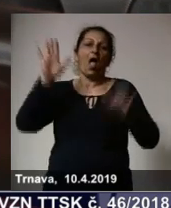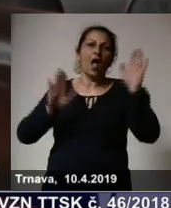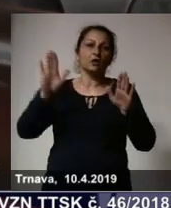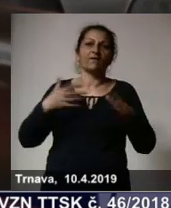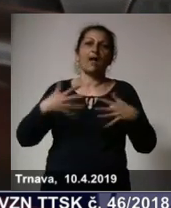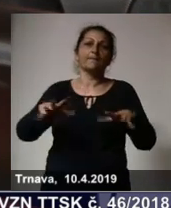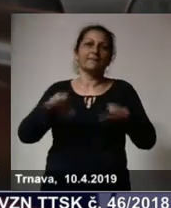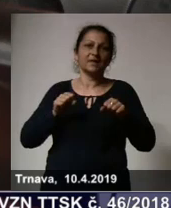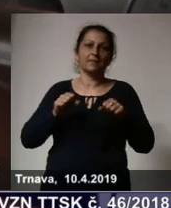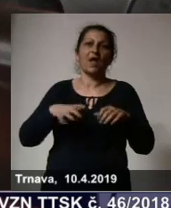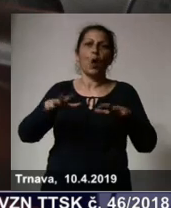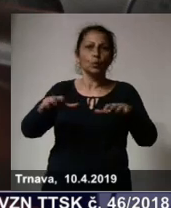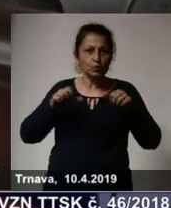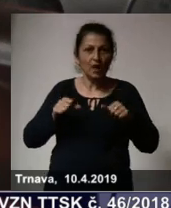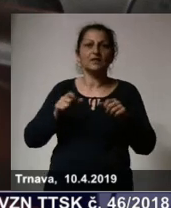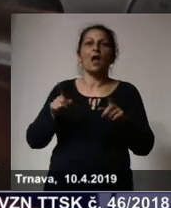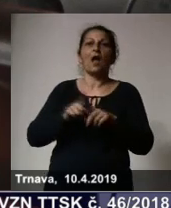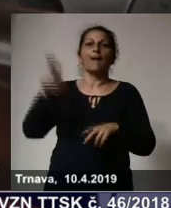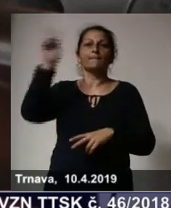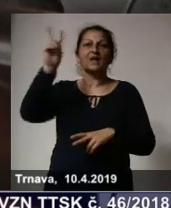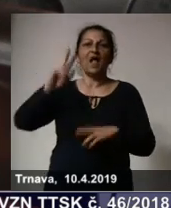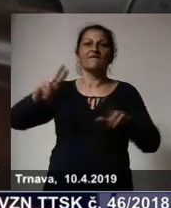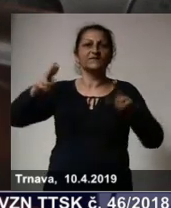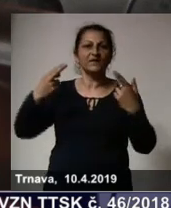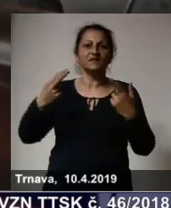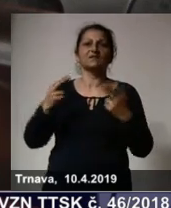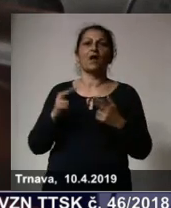uznesenie o vyhlásení výzvy.